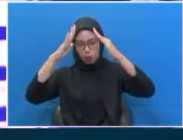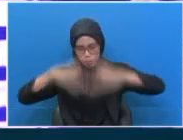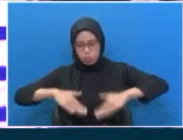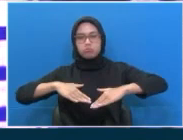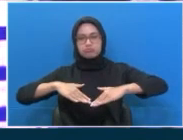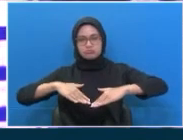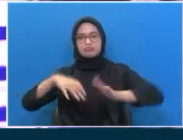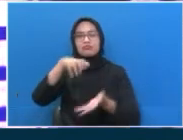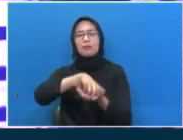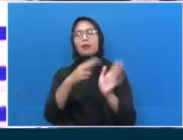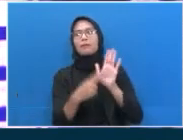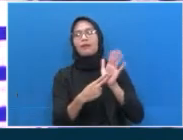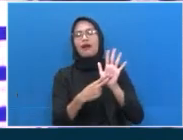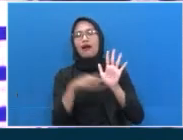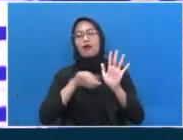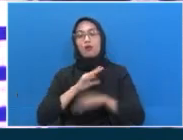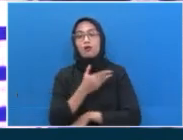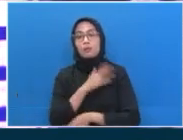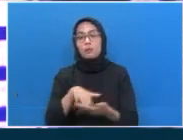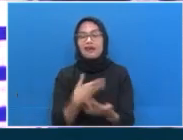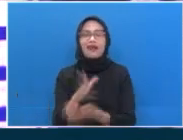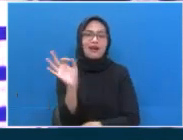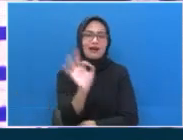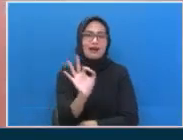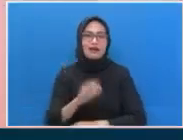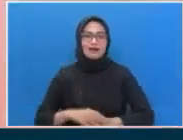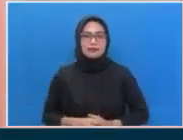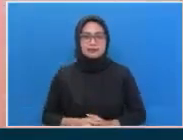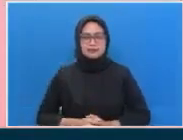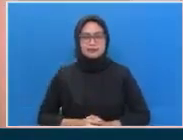ambruk tidak ada korban jiwa akibat insiden ini